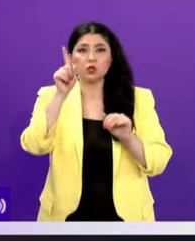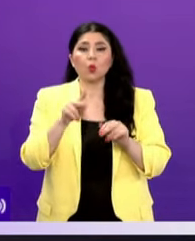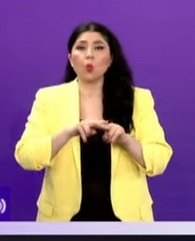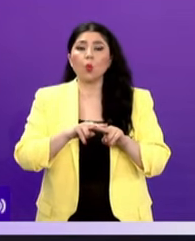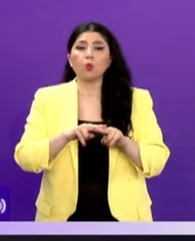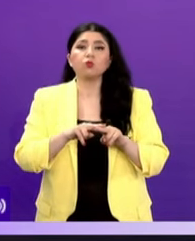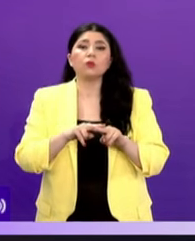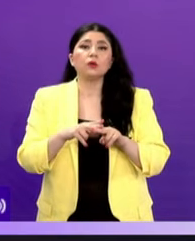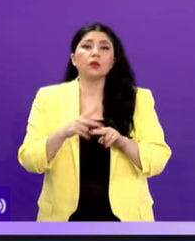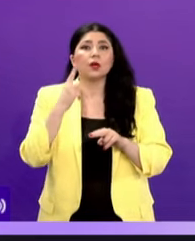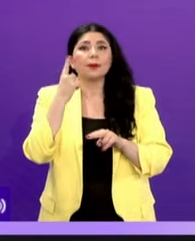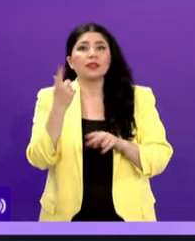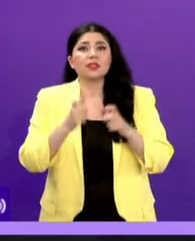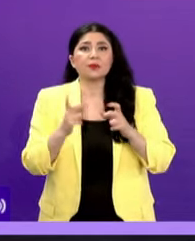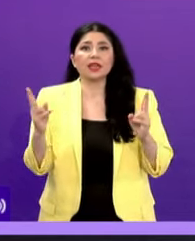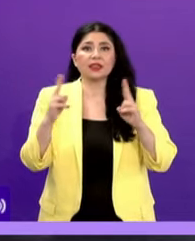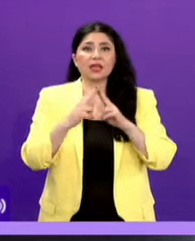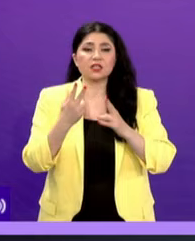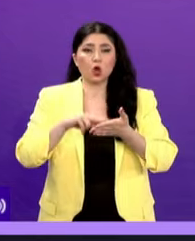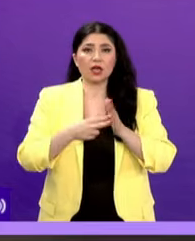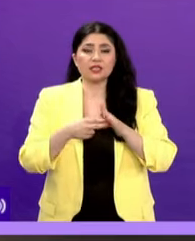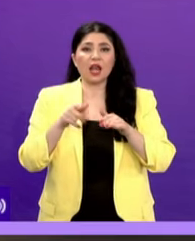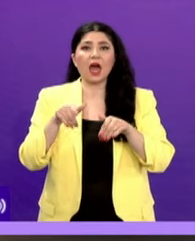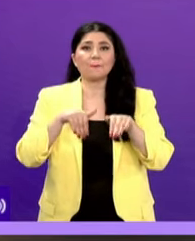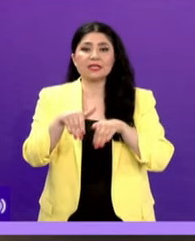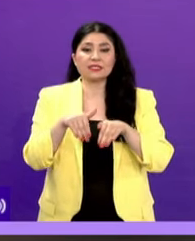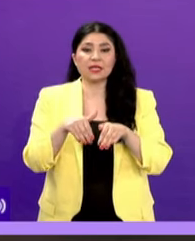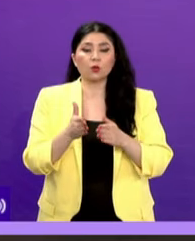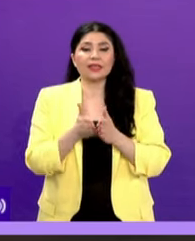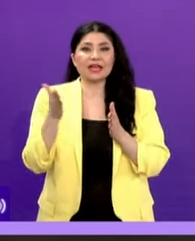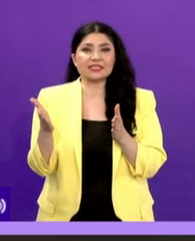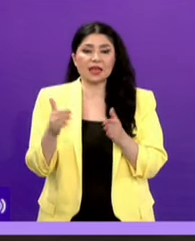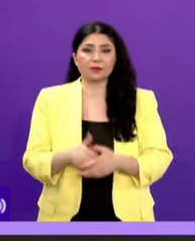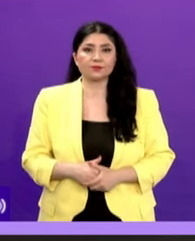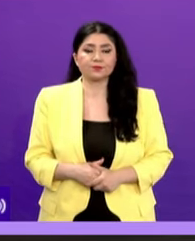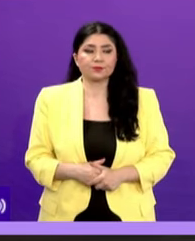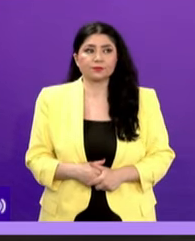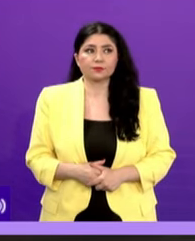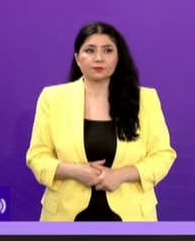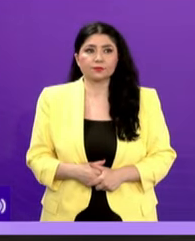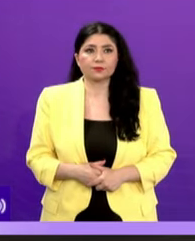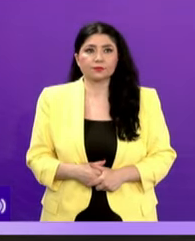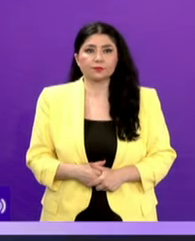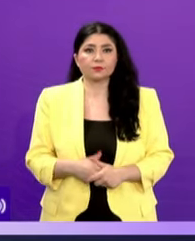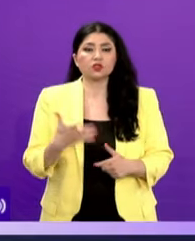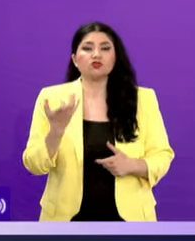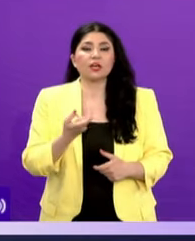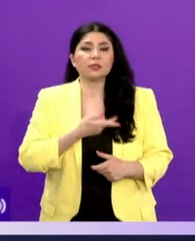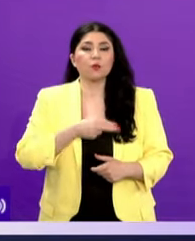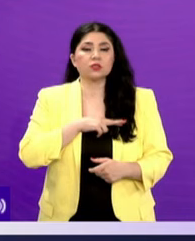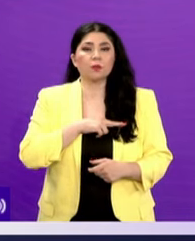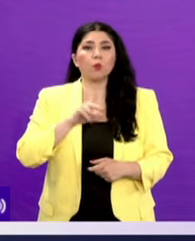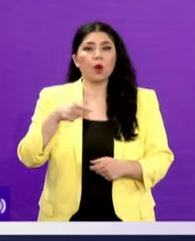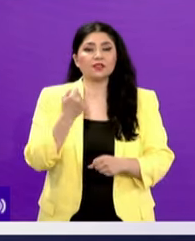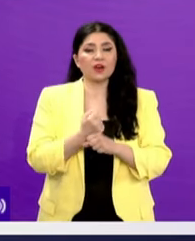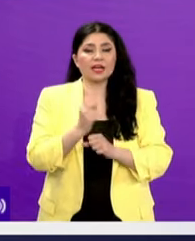spune despre aceste întruniri care au loc la nivelul Ministerului de Externe? Practic, ce rol și ce atribuții își poate